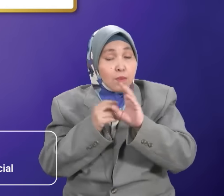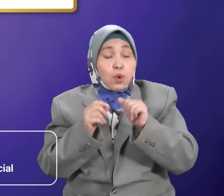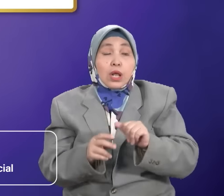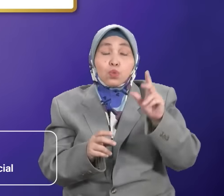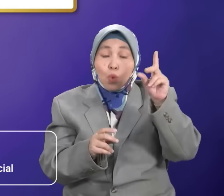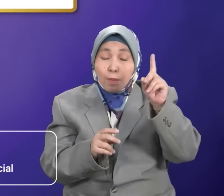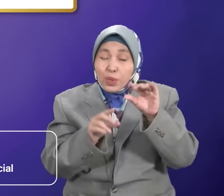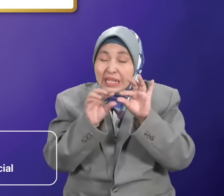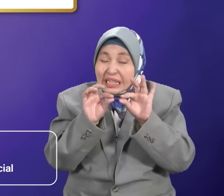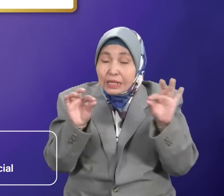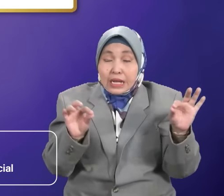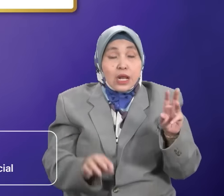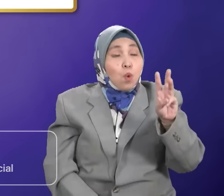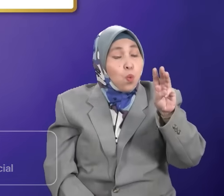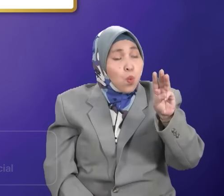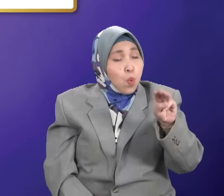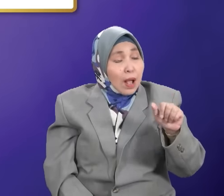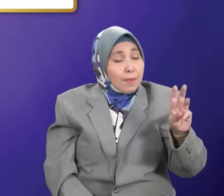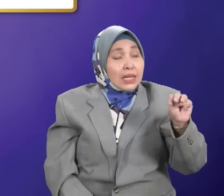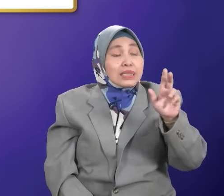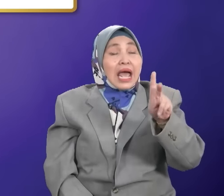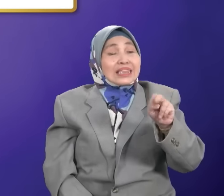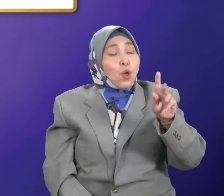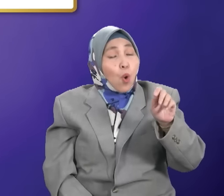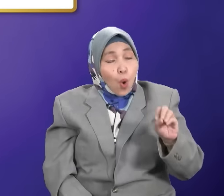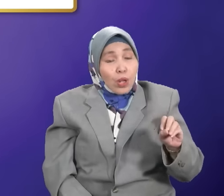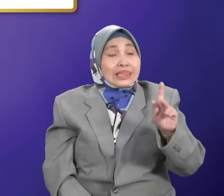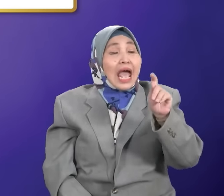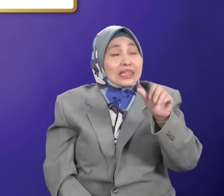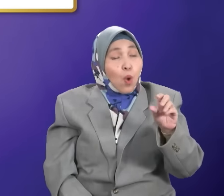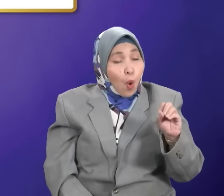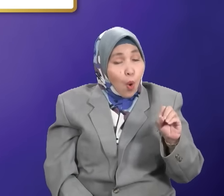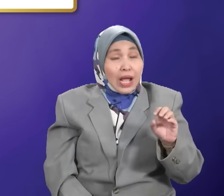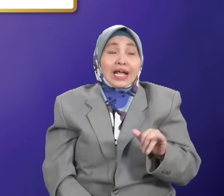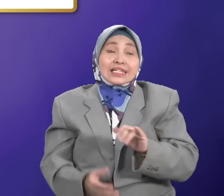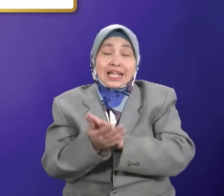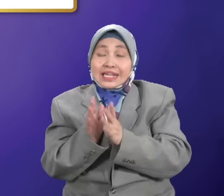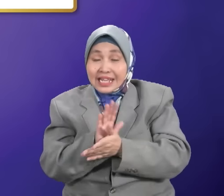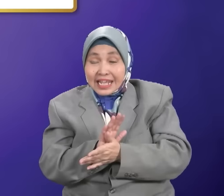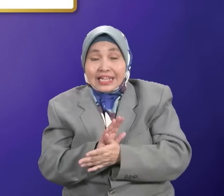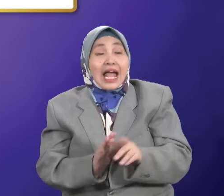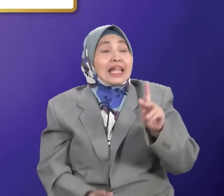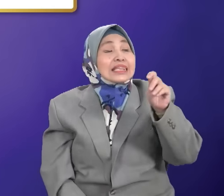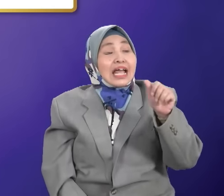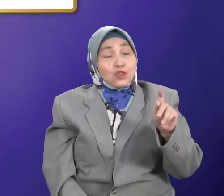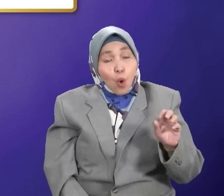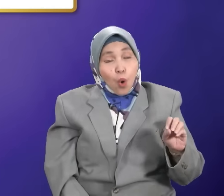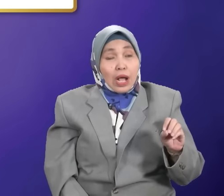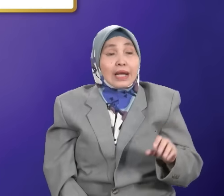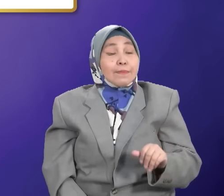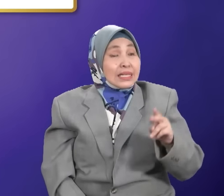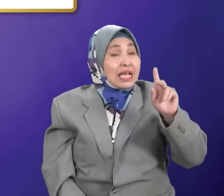nipis warna tato tato telepon